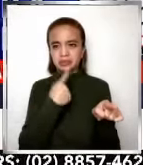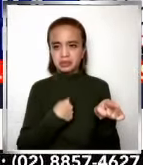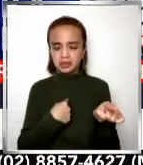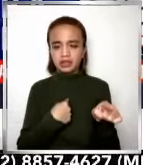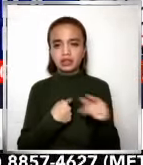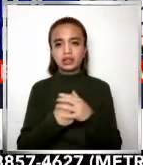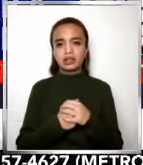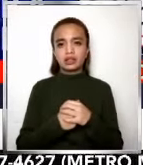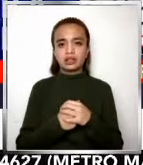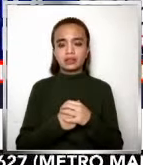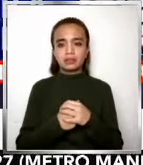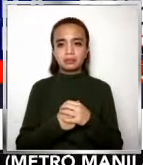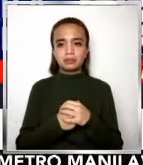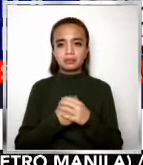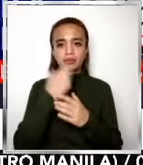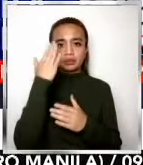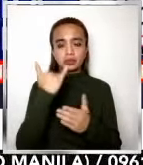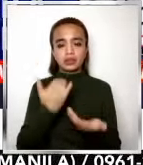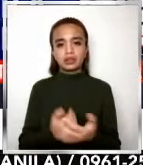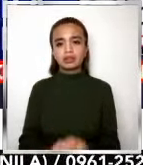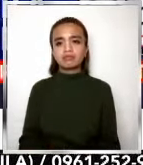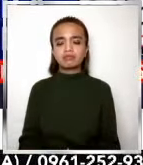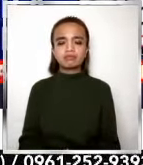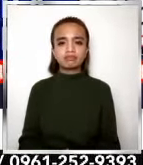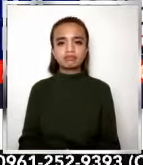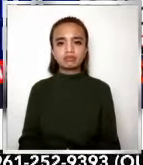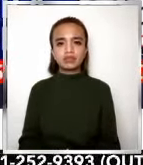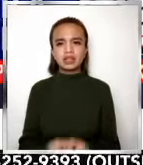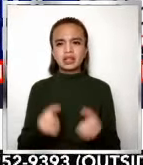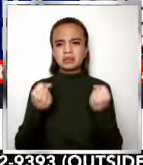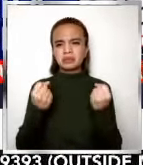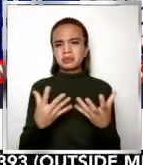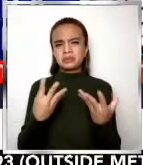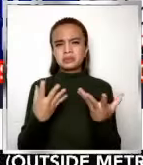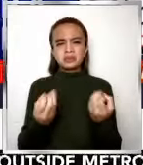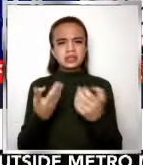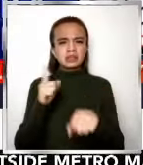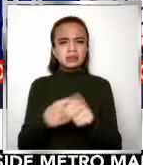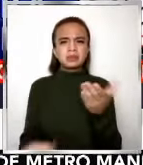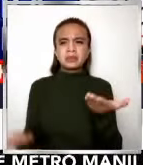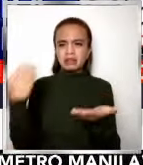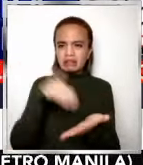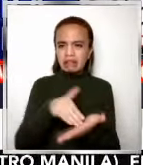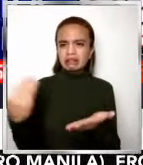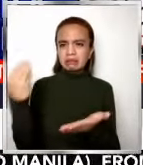oft-repeated statements in so many, I think,